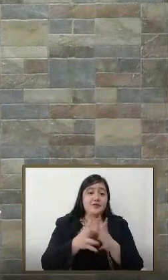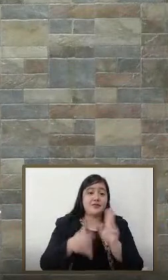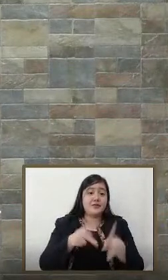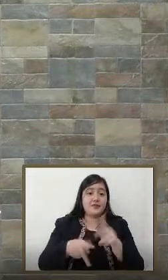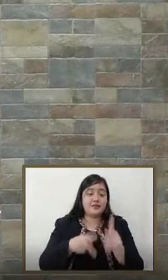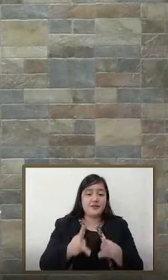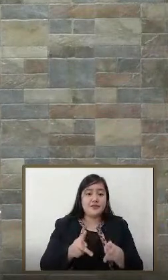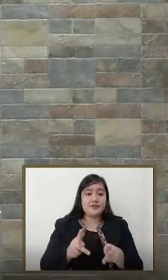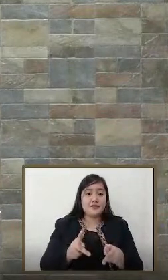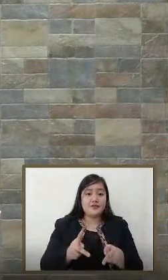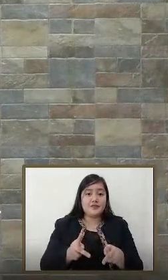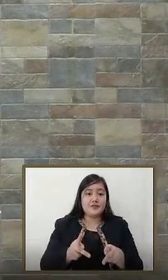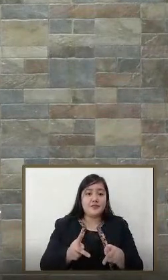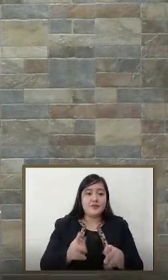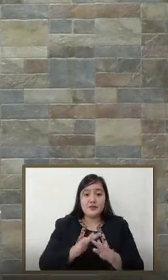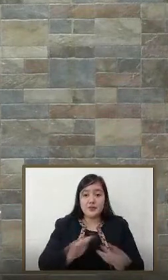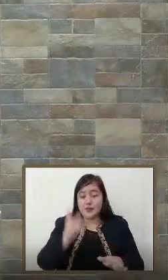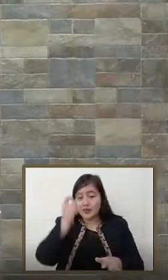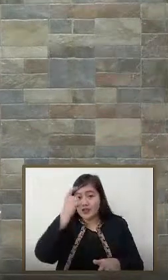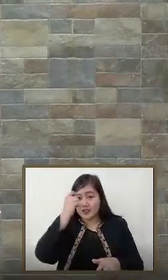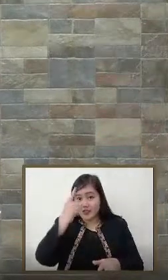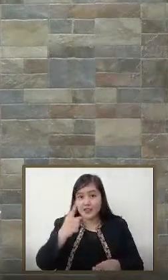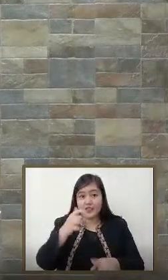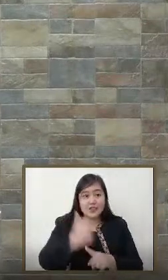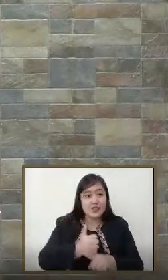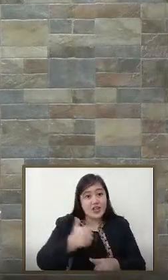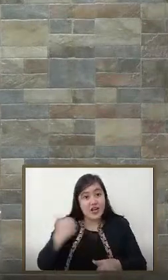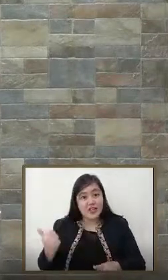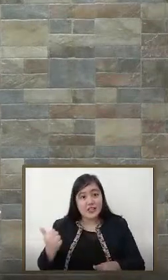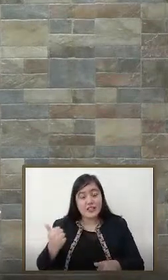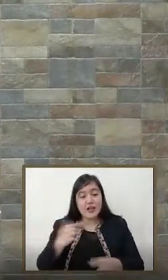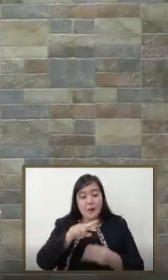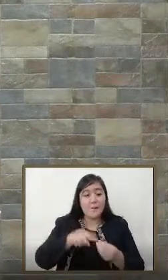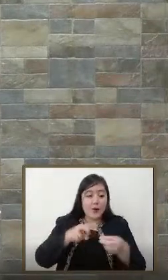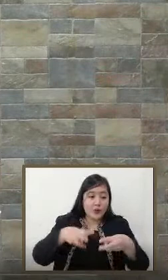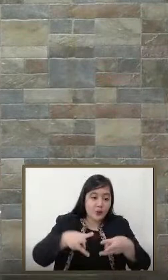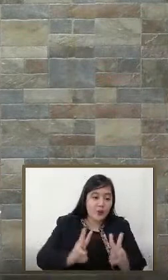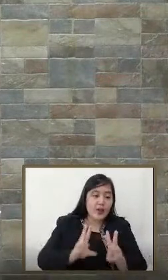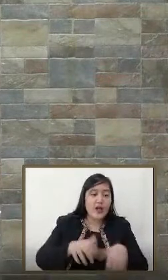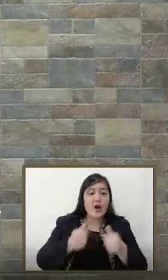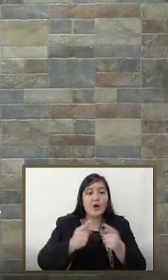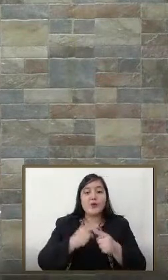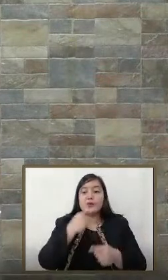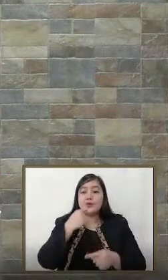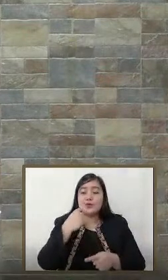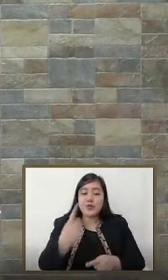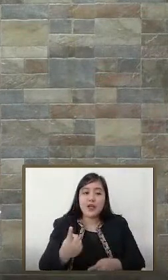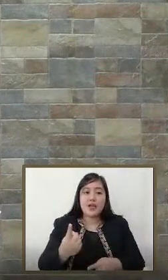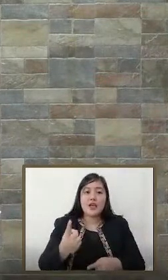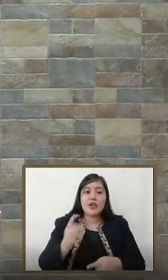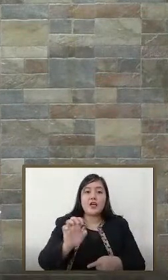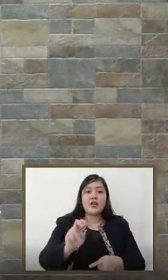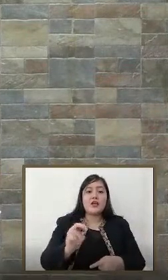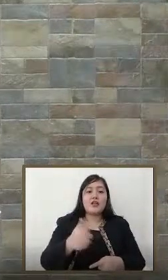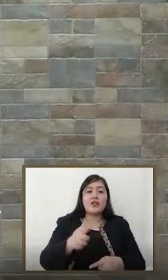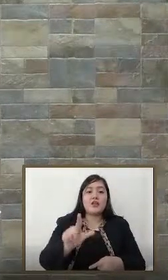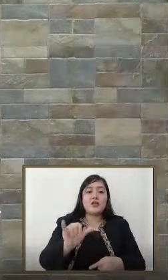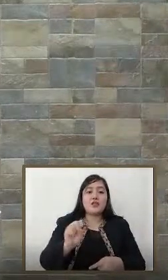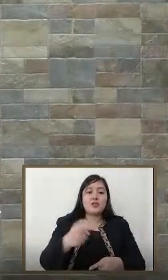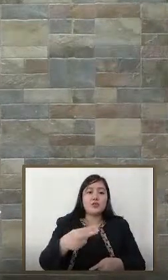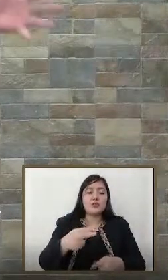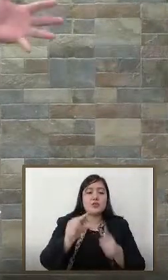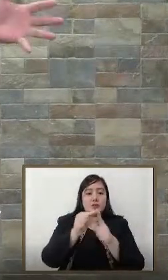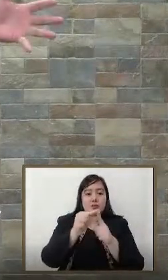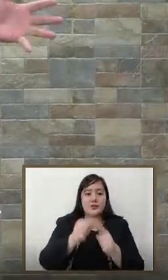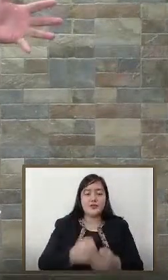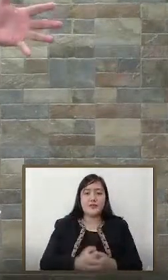mga Amerikano hindi nakakaintindihan ng tamang pronunciation ng English. You see? So, hindi maintindihan sapat na